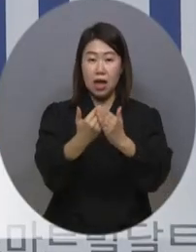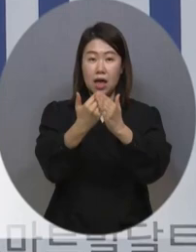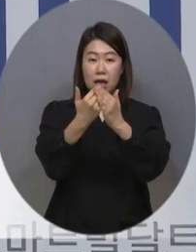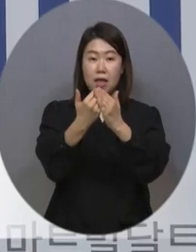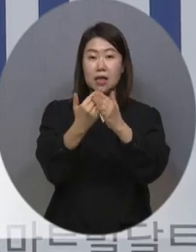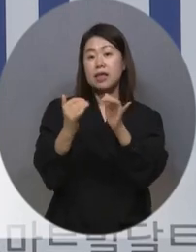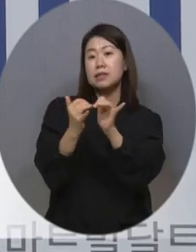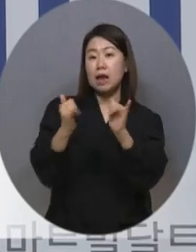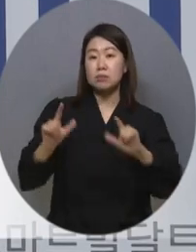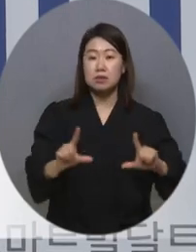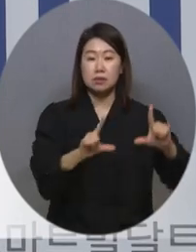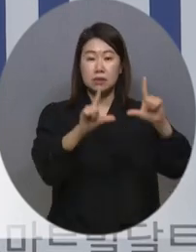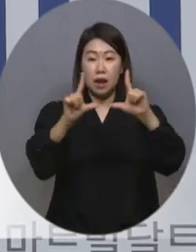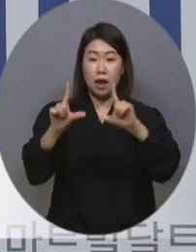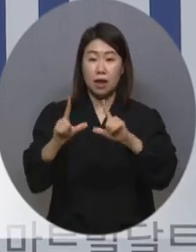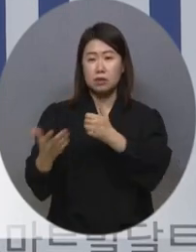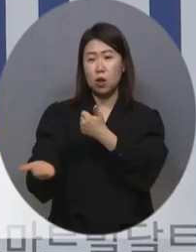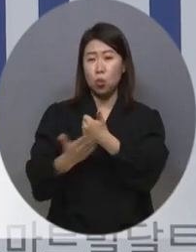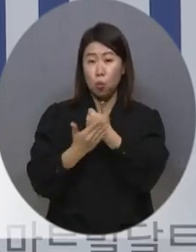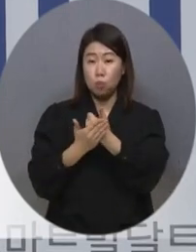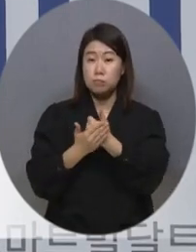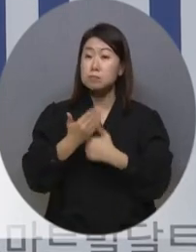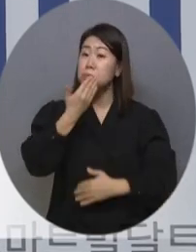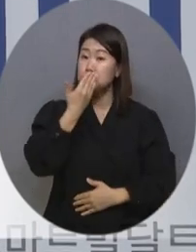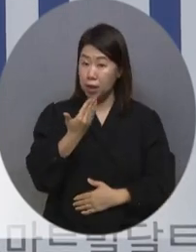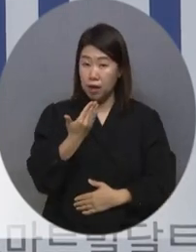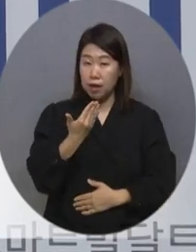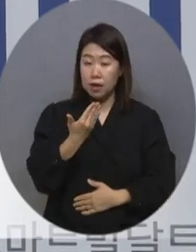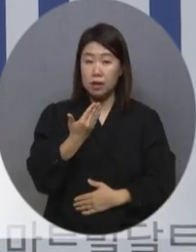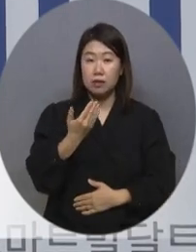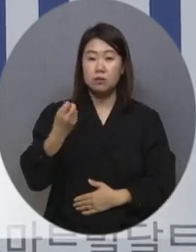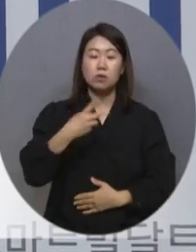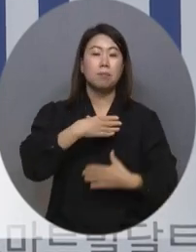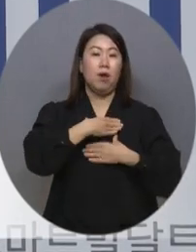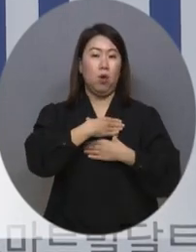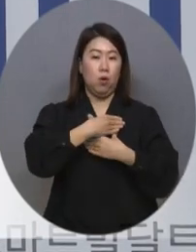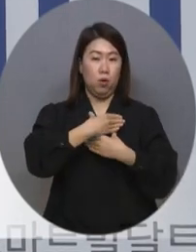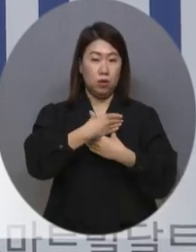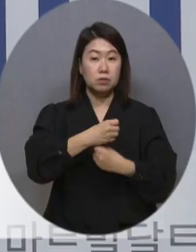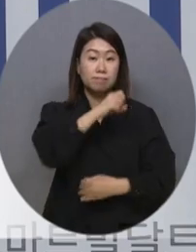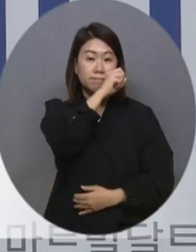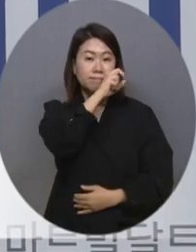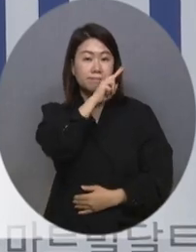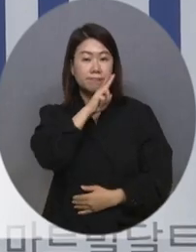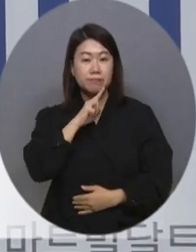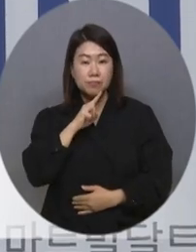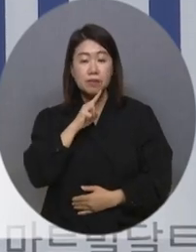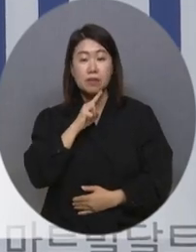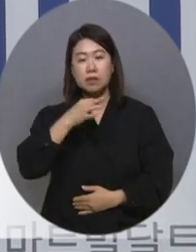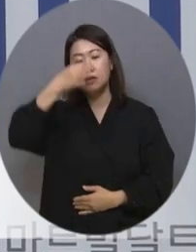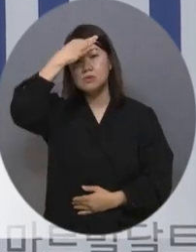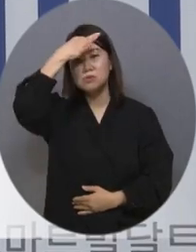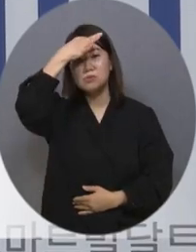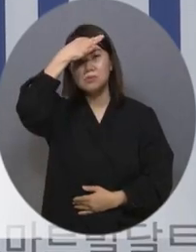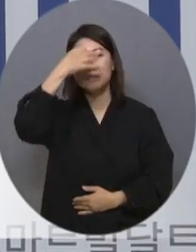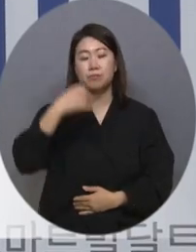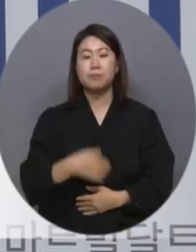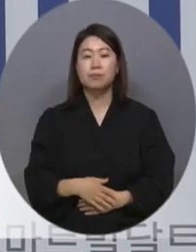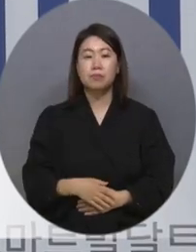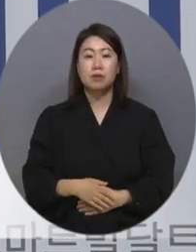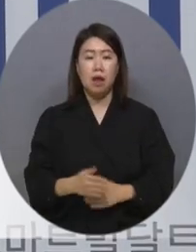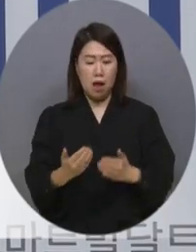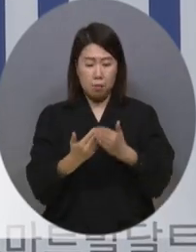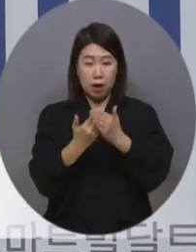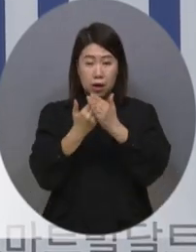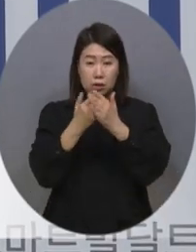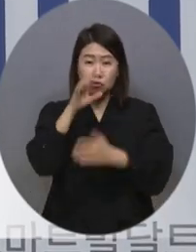사람들이 살아가는 데 굉장히 도움도 되고 편리해지고 하는 그런 기술들이죠. 발달